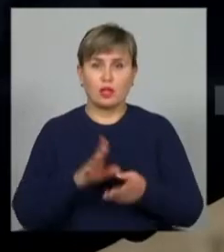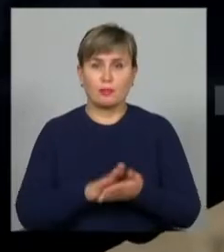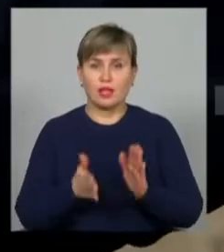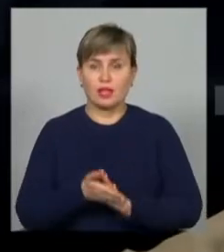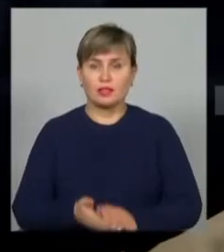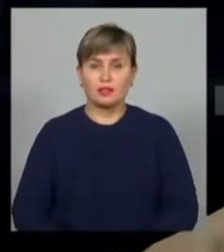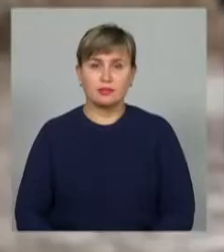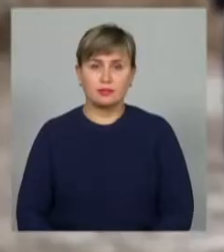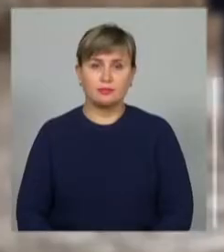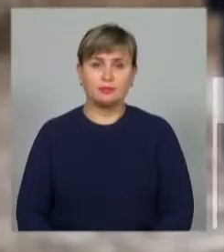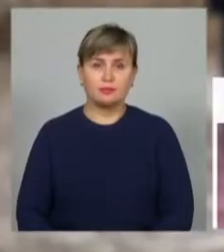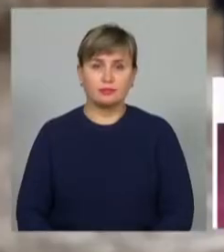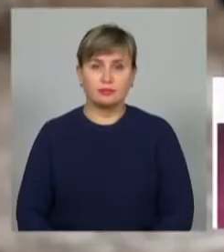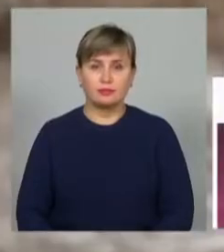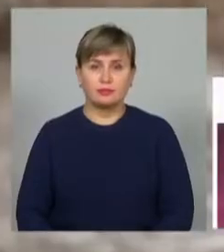обстоятельств.